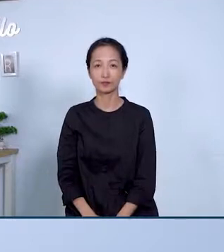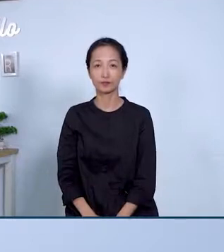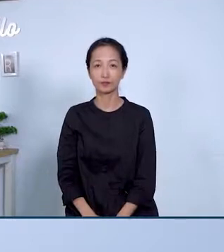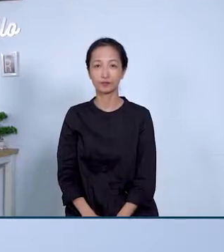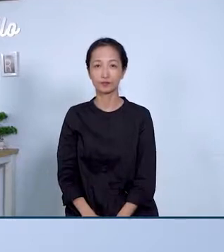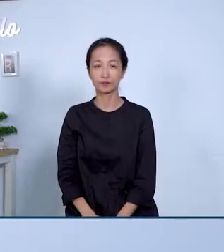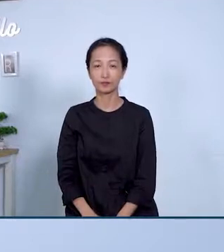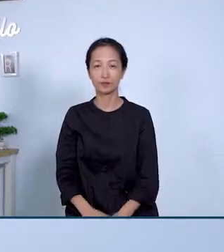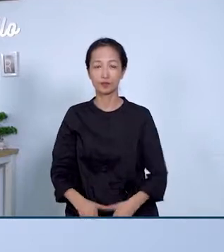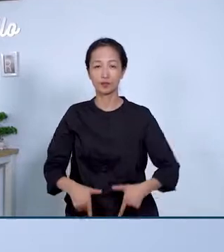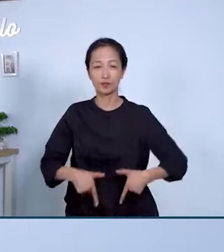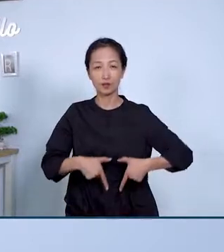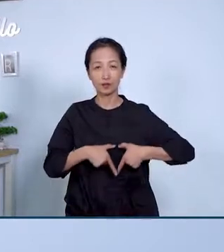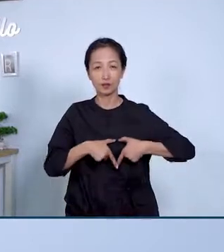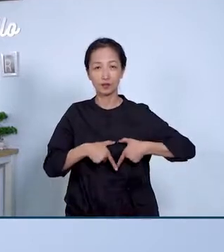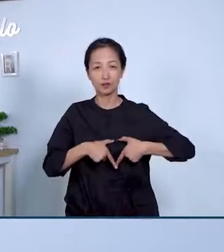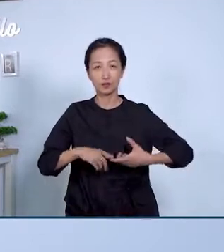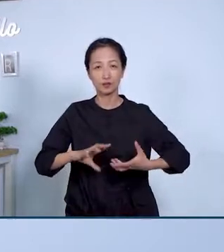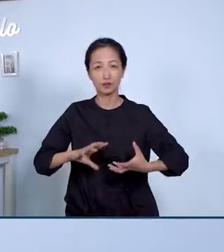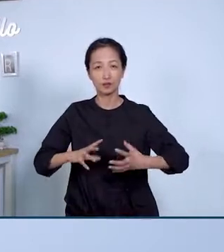心肌炎、